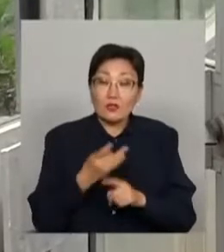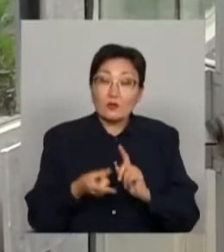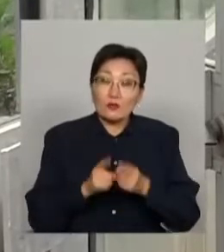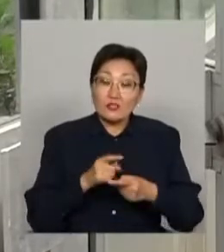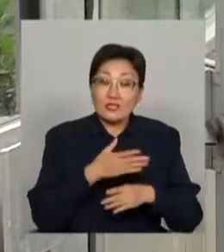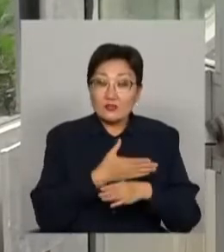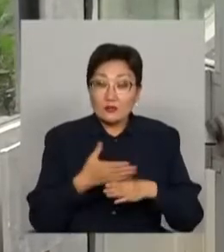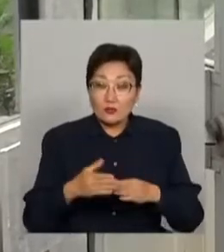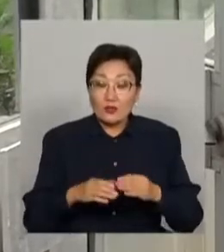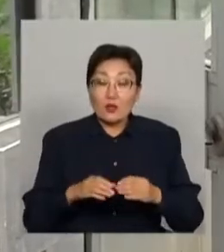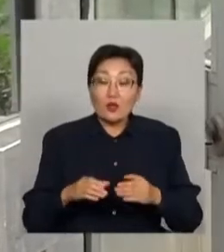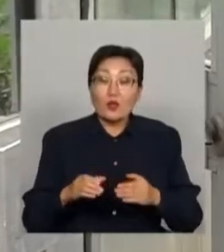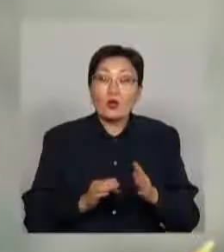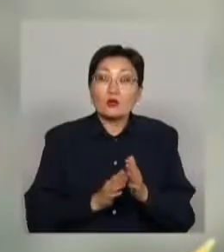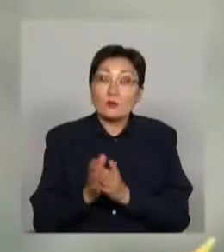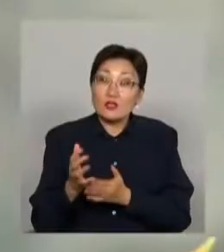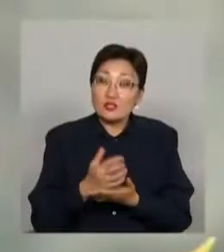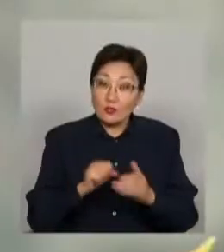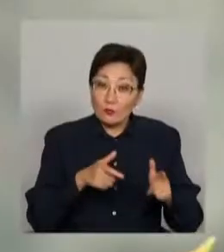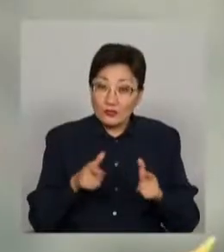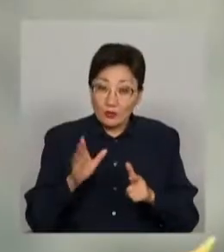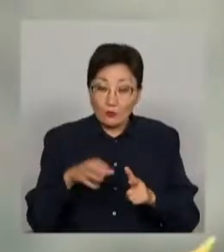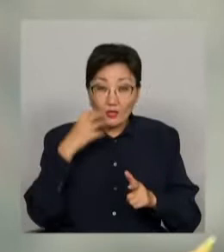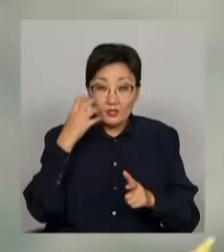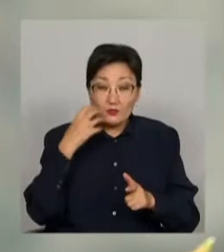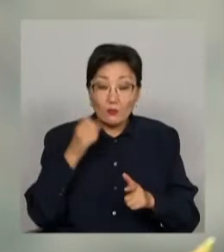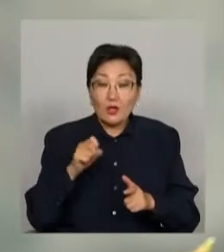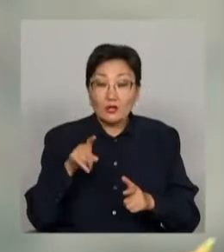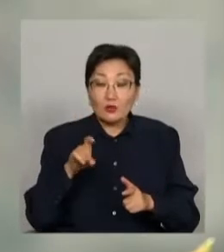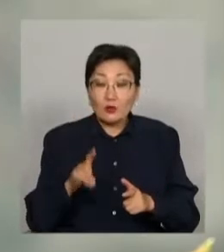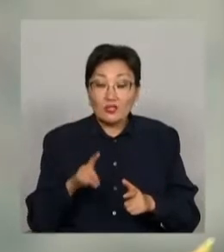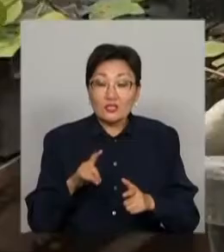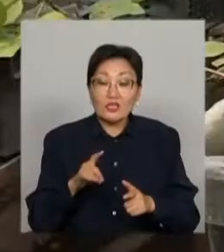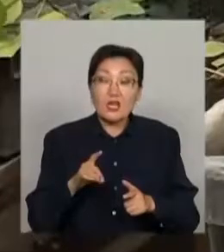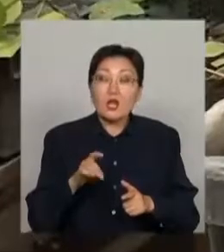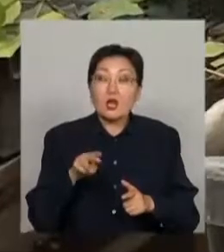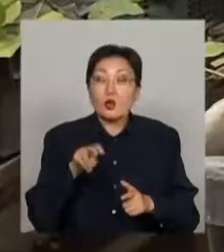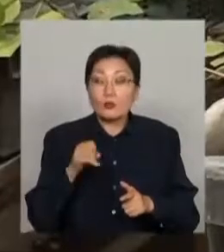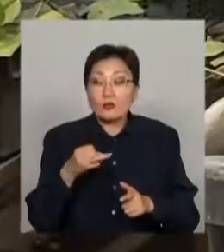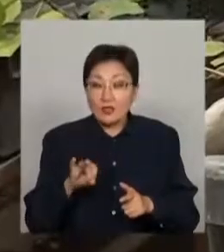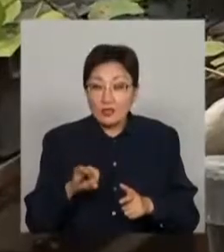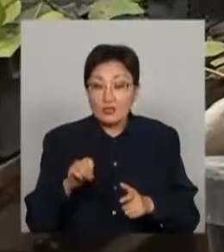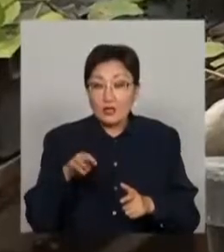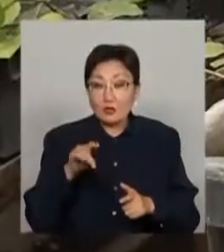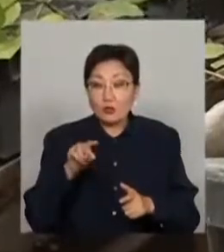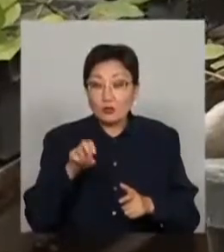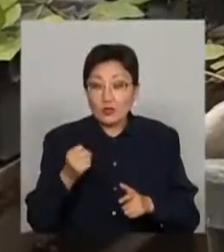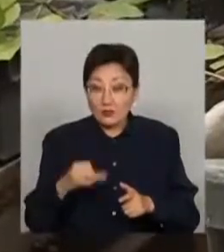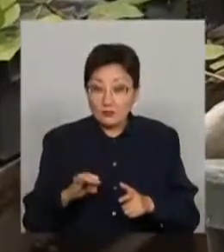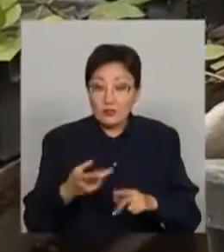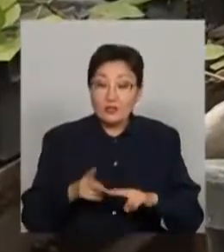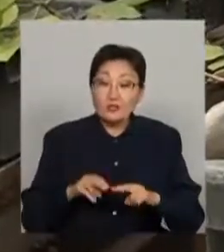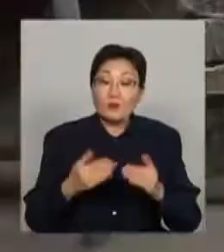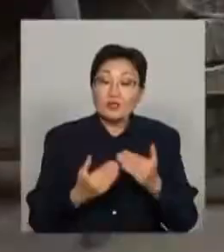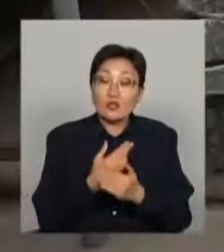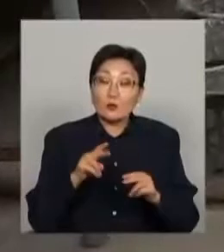кейін ғана өнім беруге дайын болады. Алма, алмұрт, алқоры, сары өрік, құлпынай, қарабүлдірген, таңқурай. Бұл жеміс-жидектердің